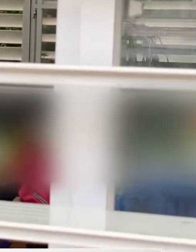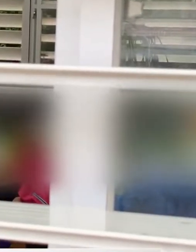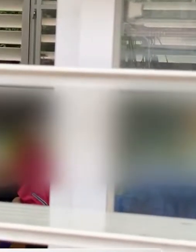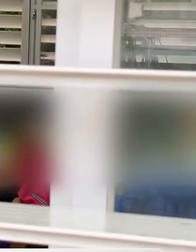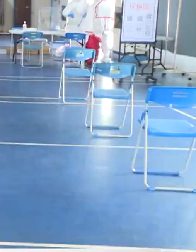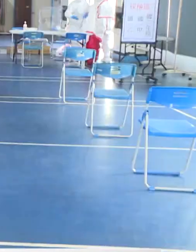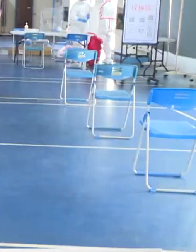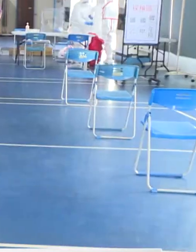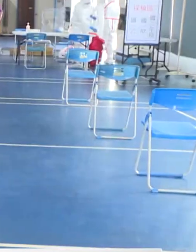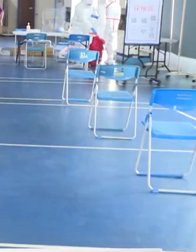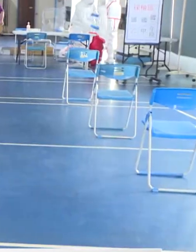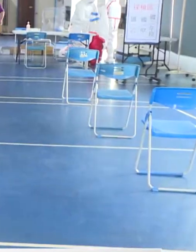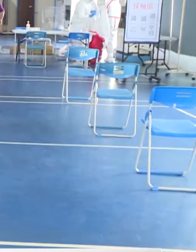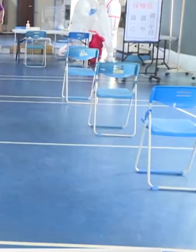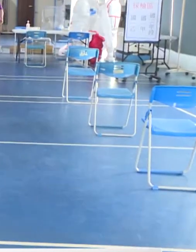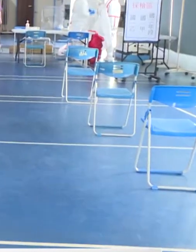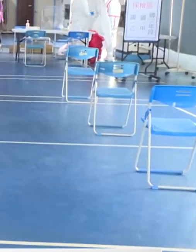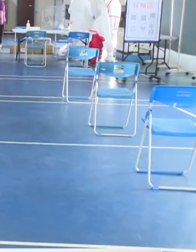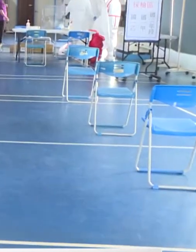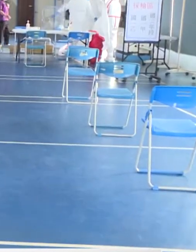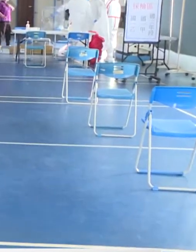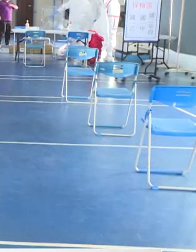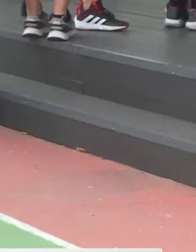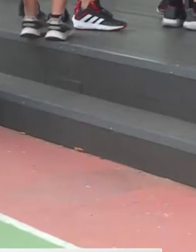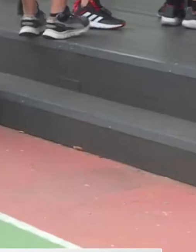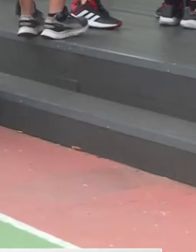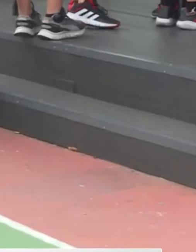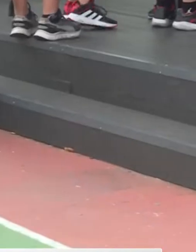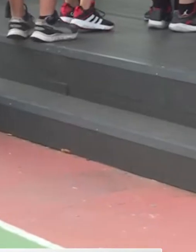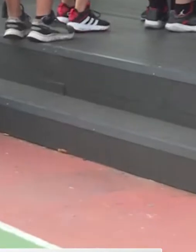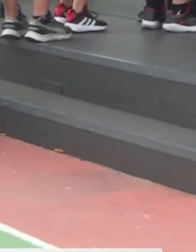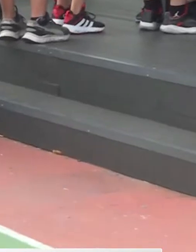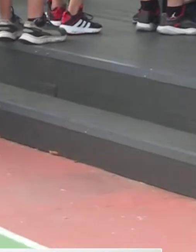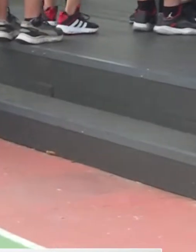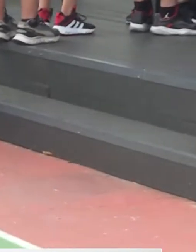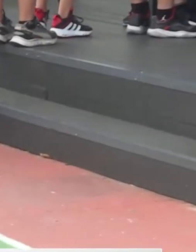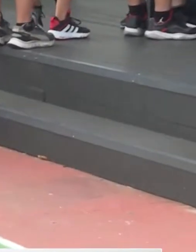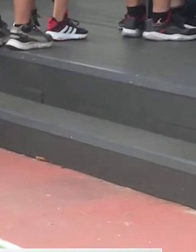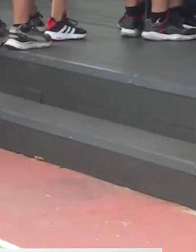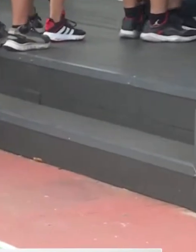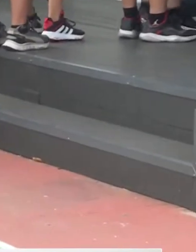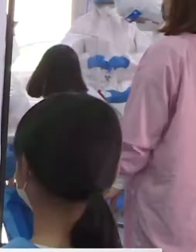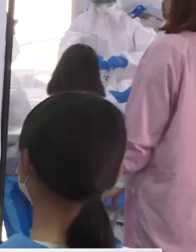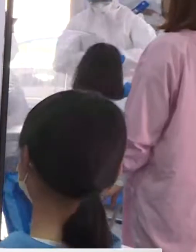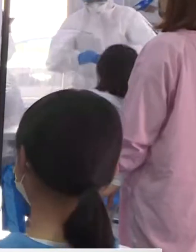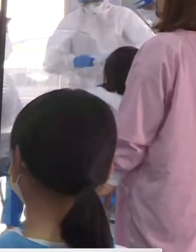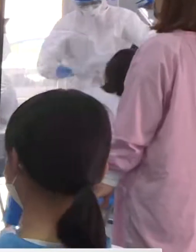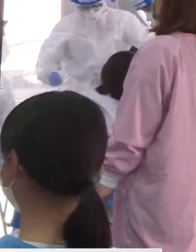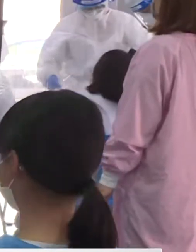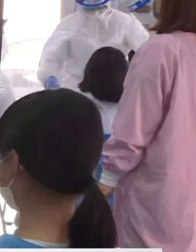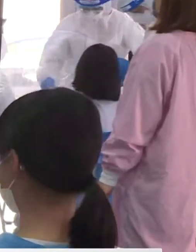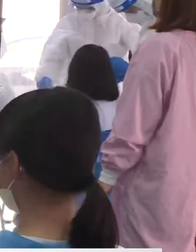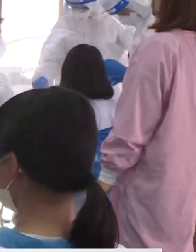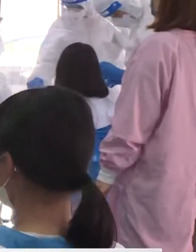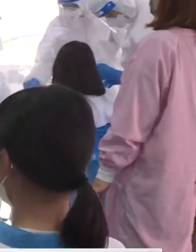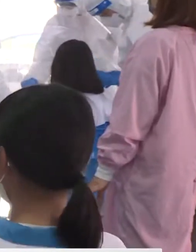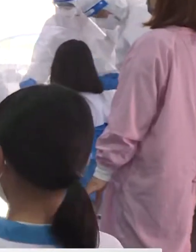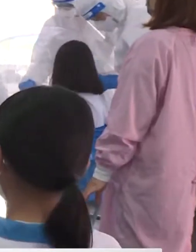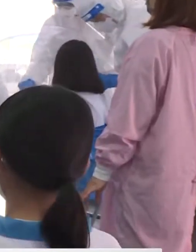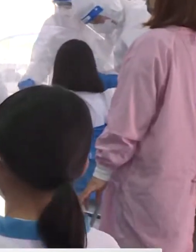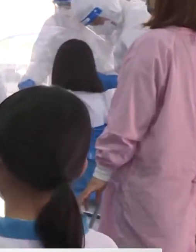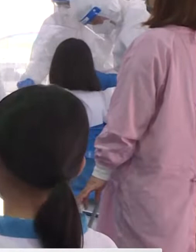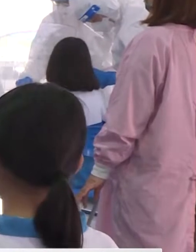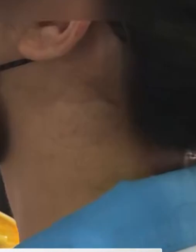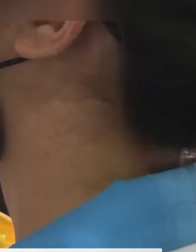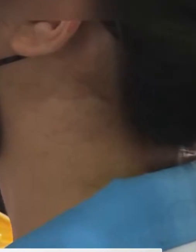阶段，有可能在5月中下旬达到高峰。指挥中心将会依低、中、高各类情境的推估，